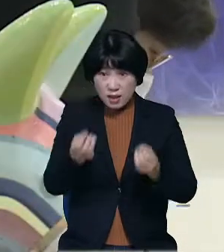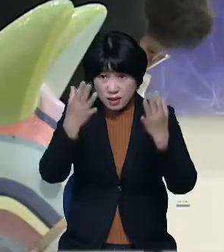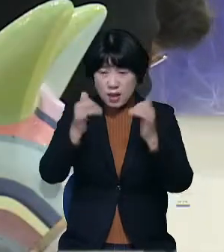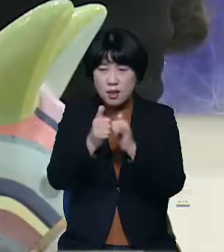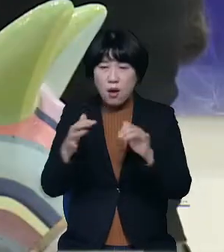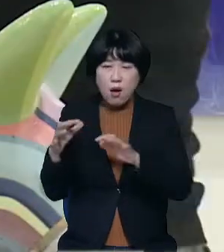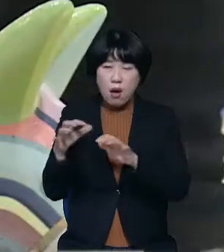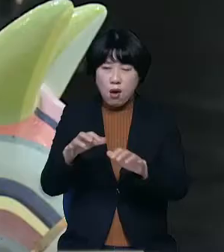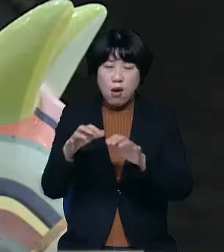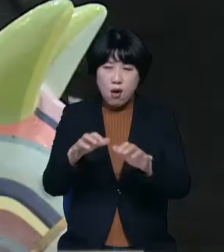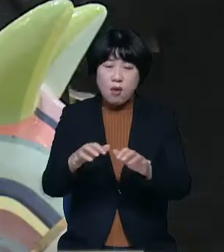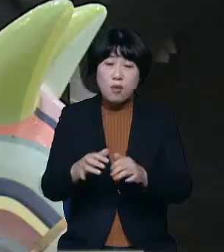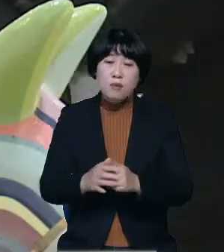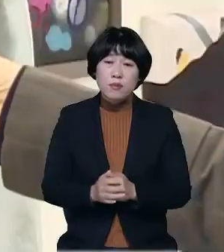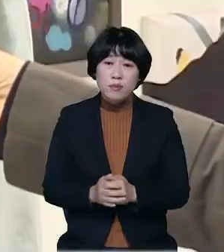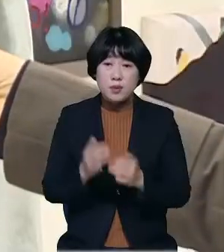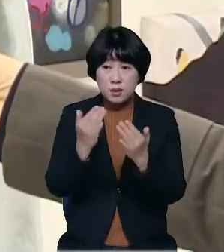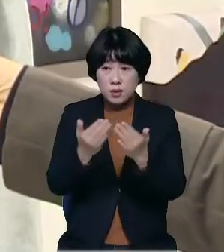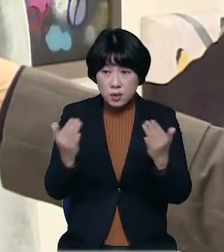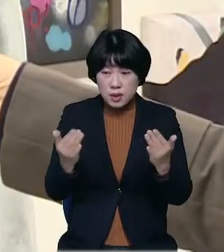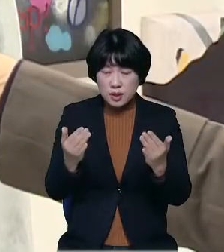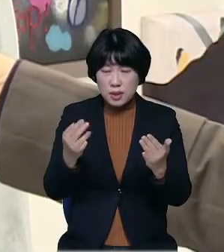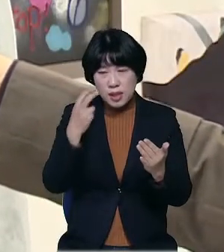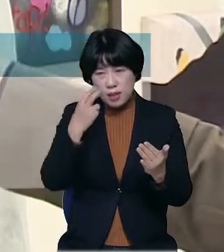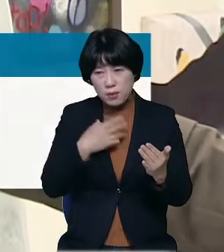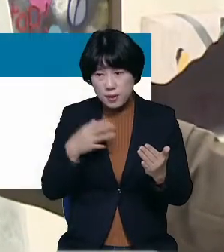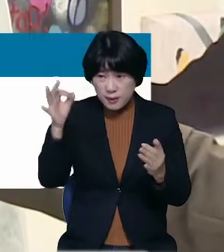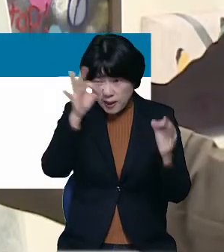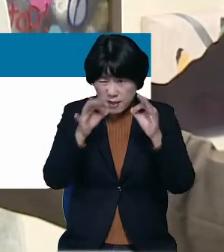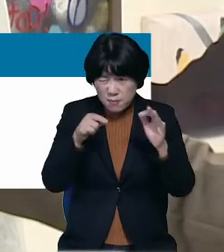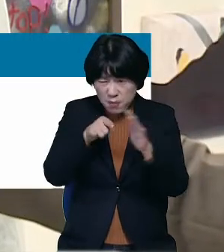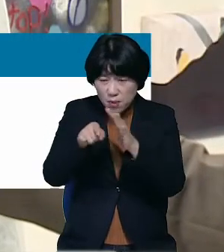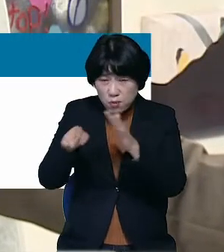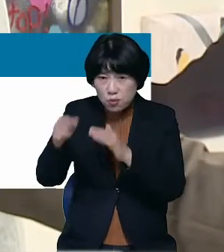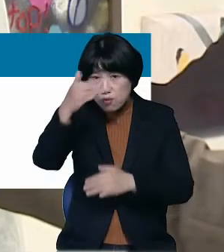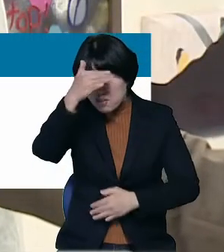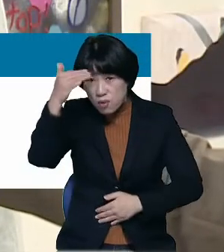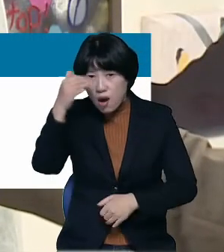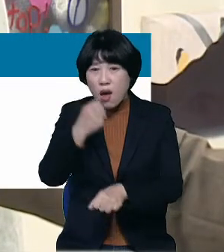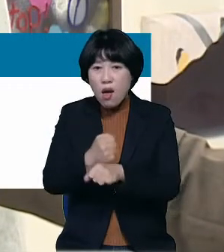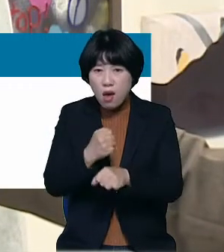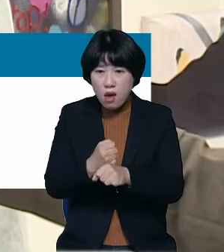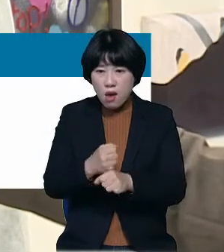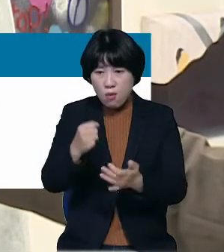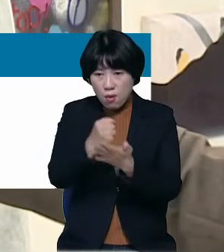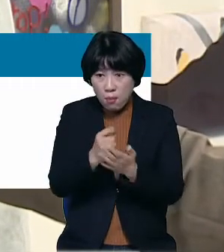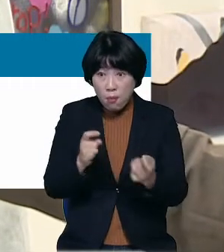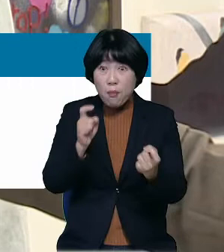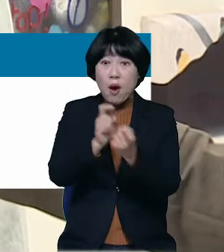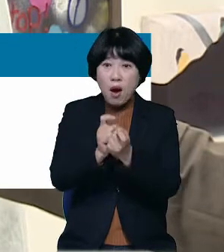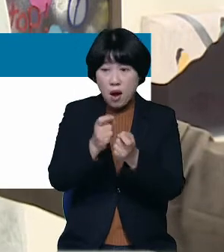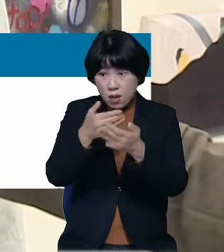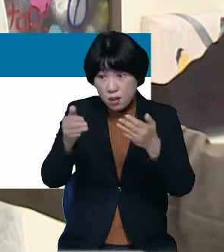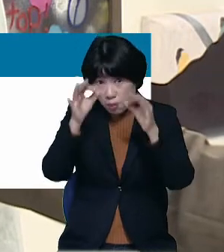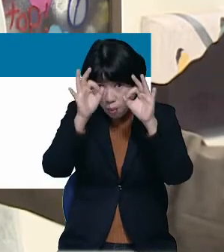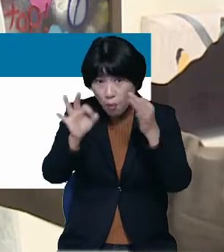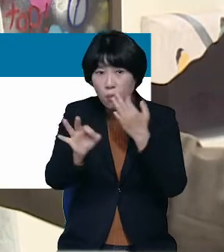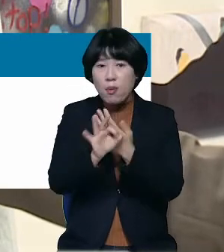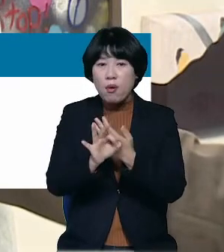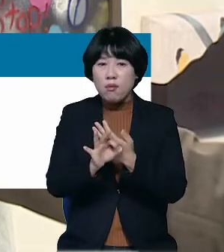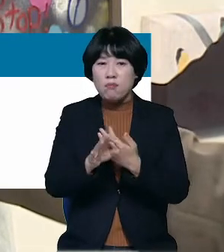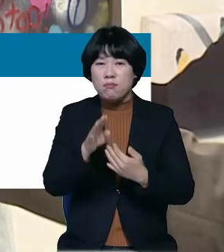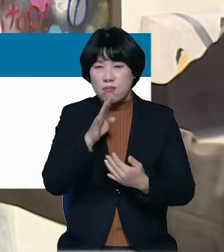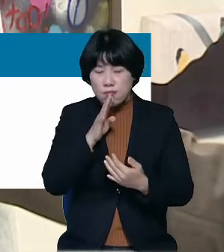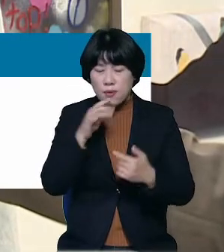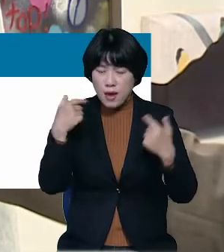있습니다. 이제 전시는 일부러 찾아서도 보고 다니는데요. 이제 운명적인 작품을 만난다면 언제든